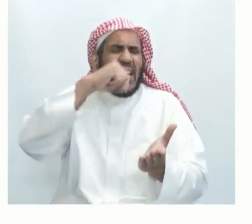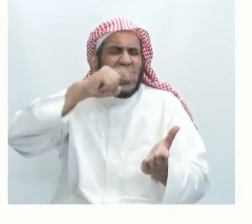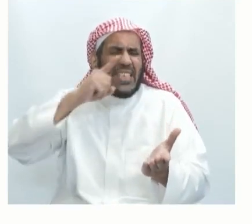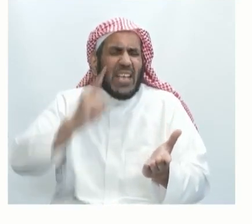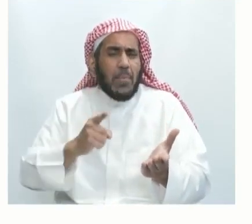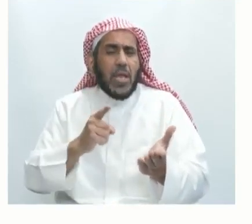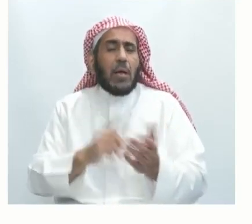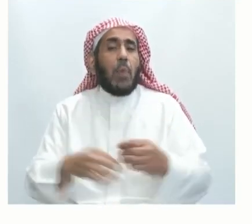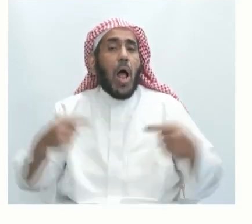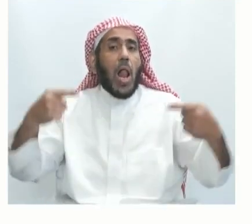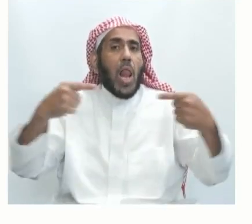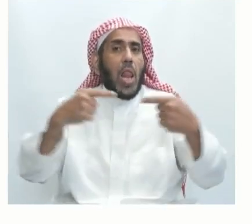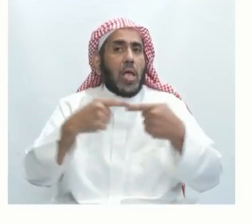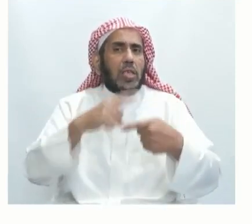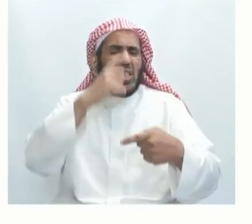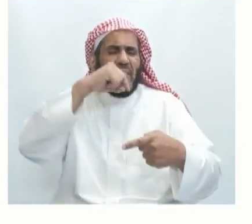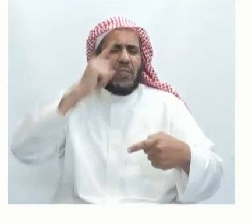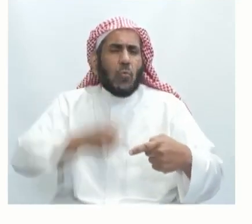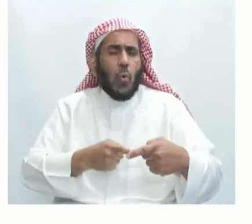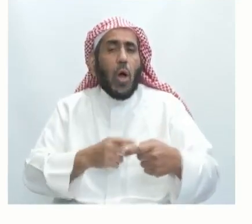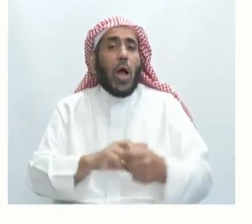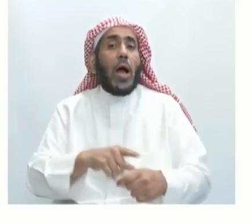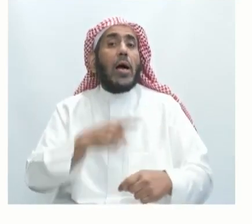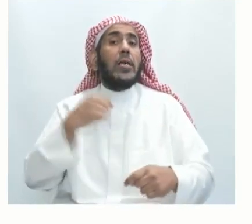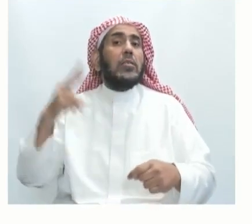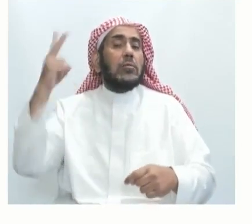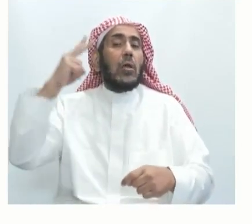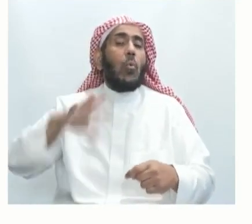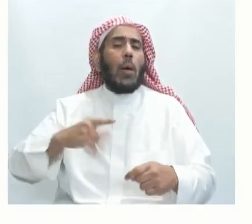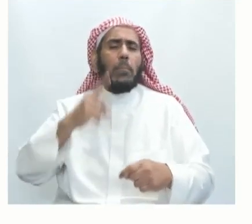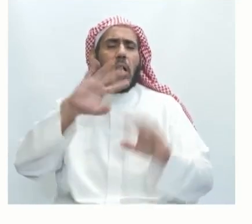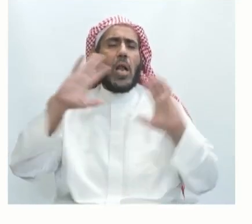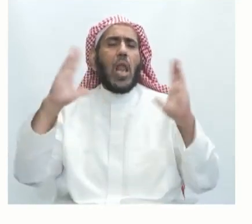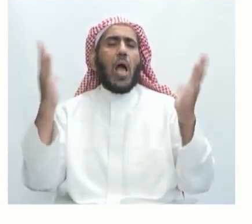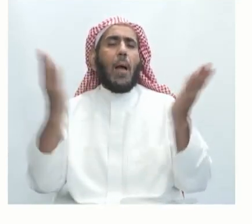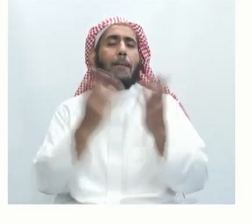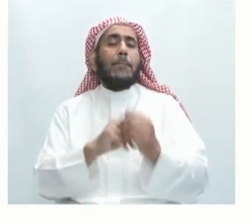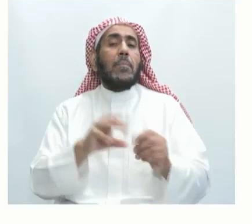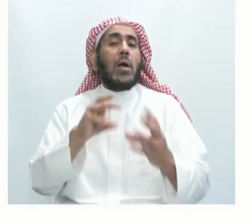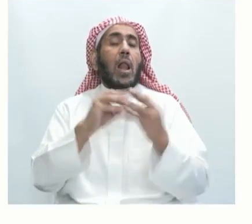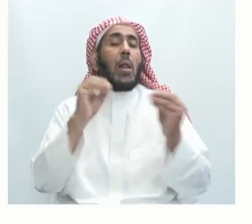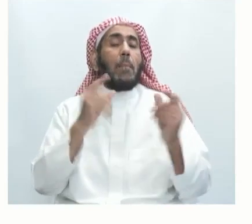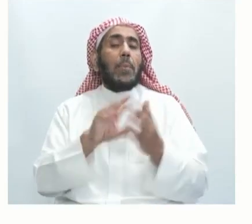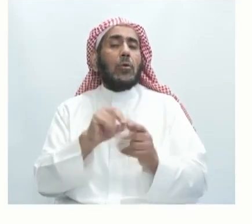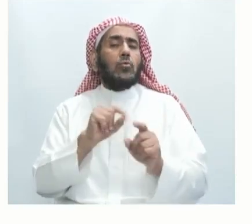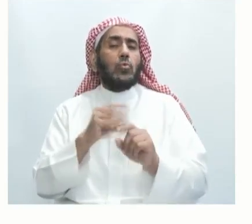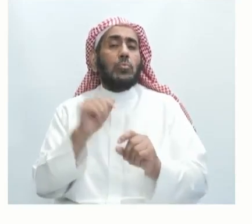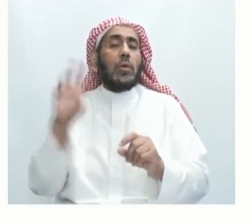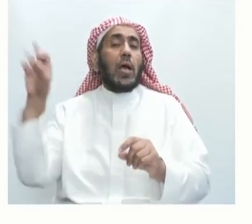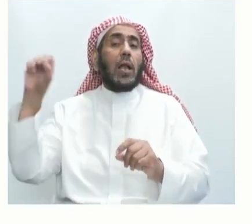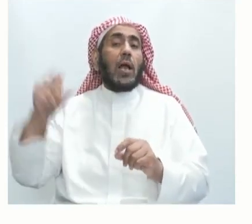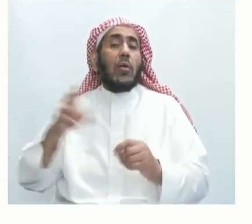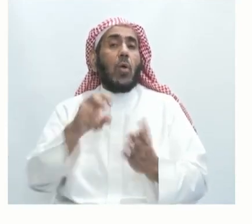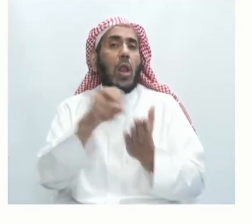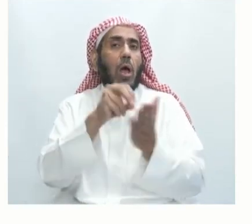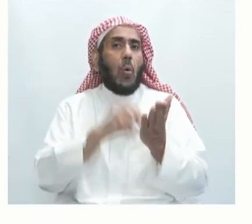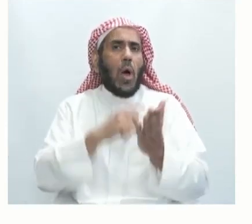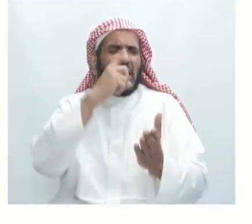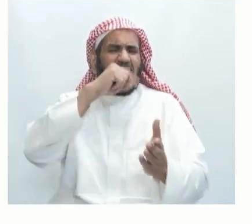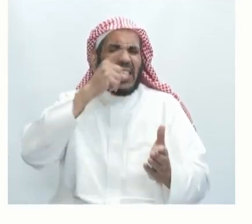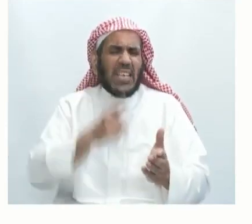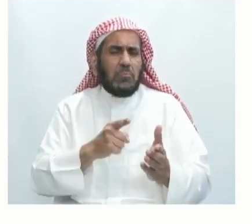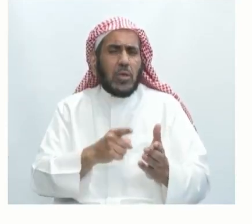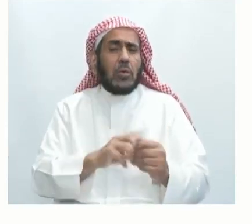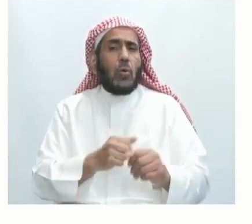التي تفرضها الدوله بشكل عام هي المقصود بمصطلح القانون والقواعد الالزاميه التي